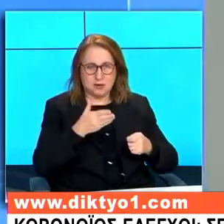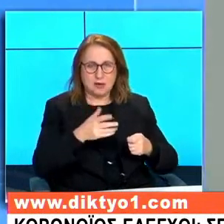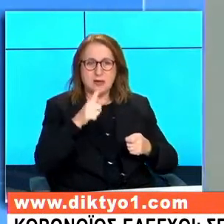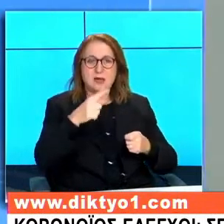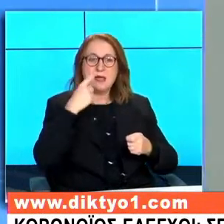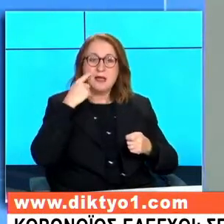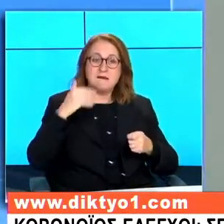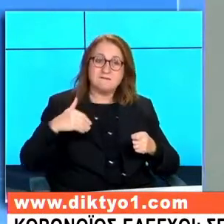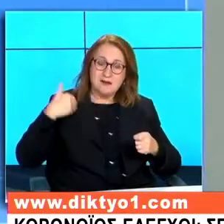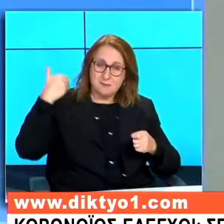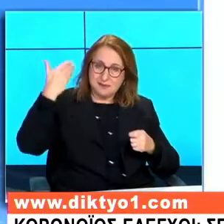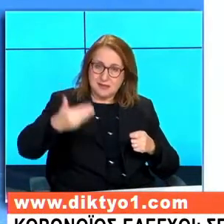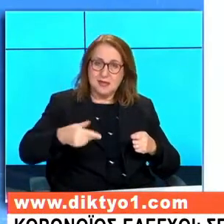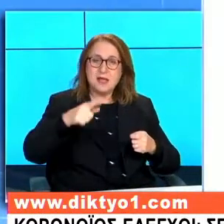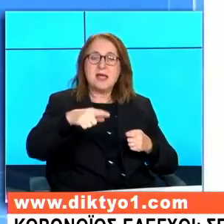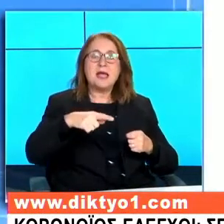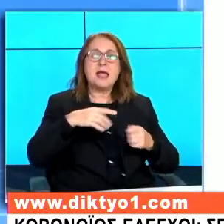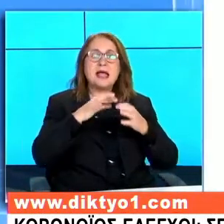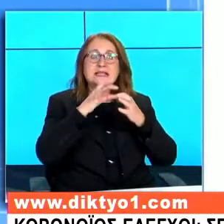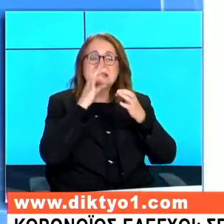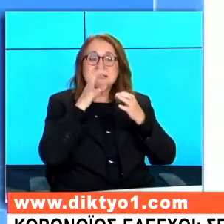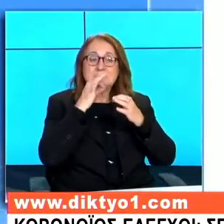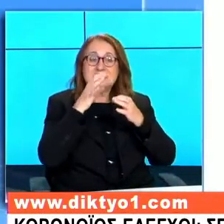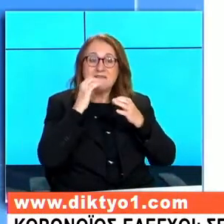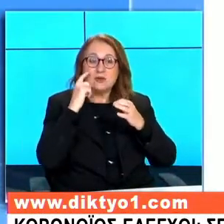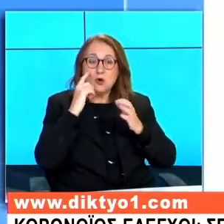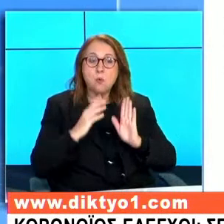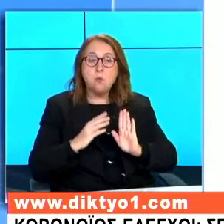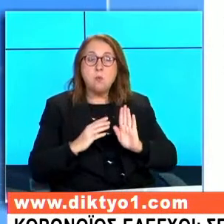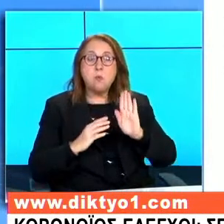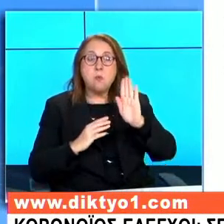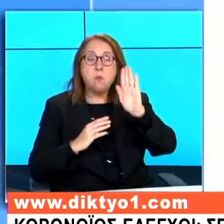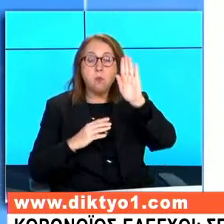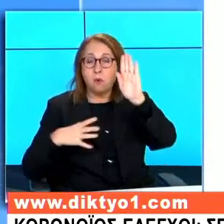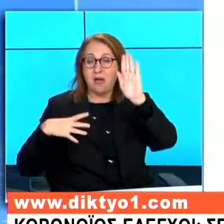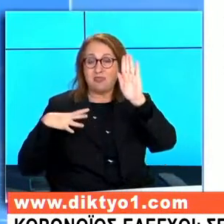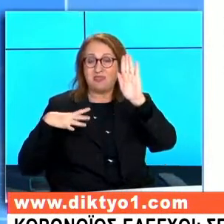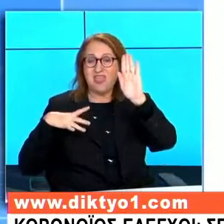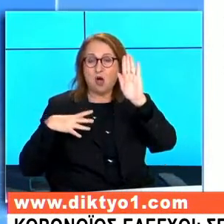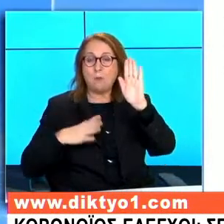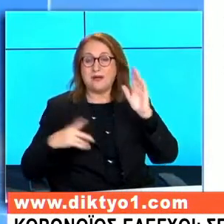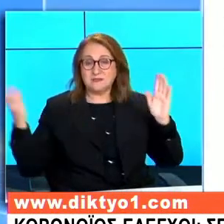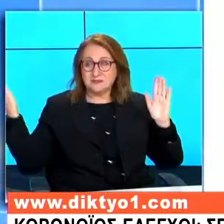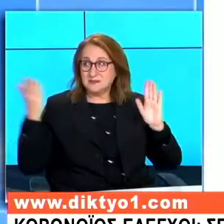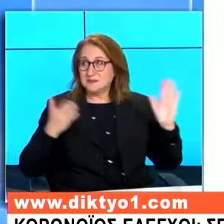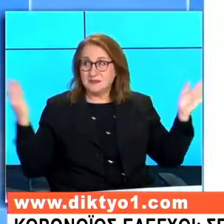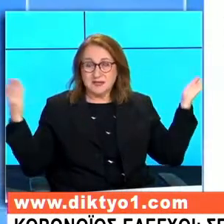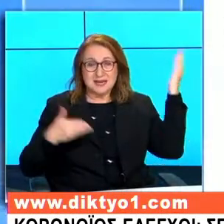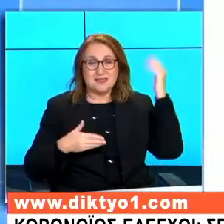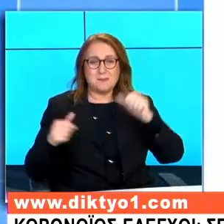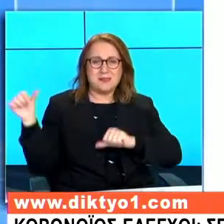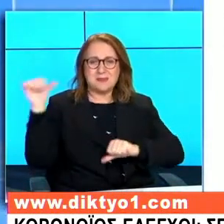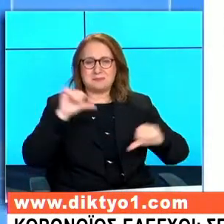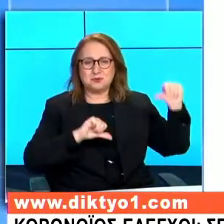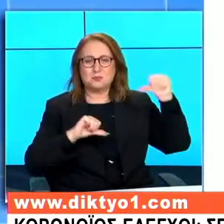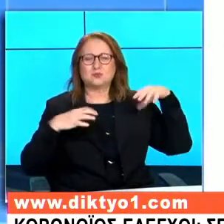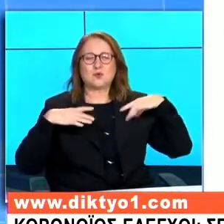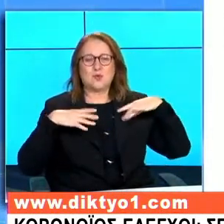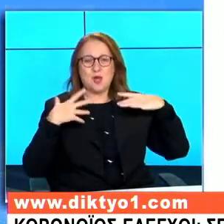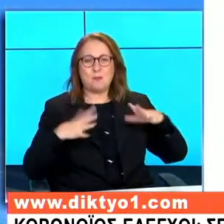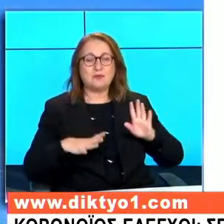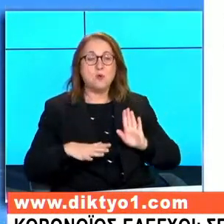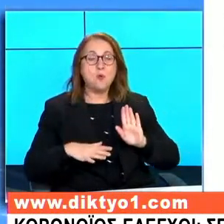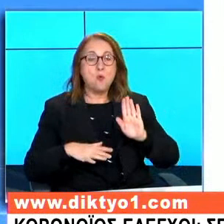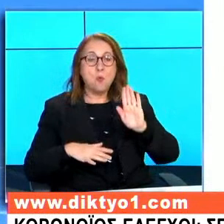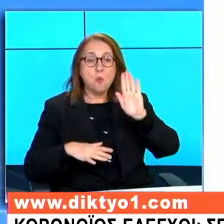από Σεπτέμβριο που επιστρέψαμε από τις διακοπές και πώς τώρα μπαίνοντας τον Νοέμβριο με τα νέα μέτρα εντείνουμε και τη συνεργασία μεταξύ των